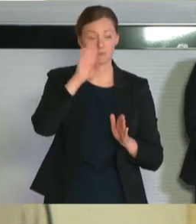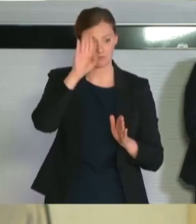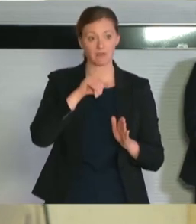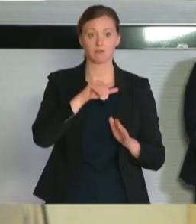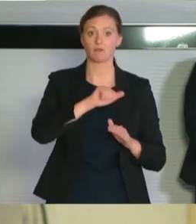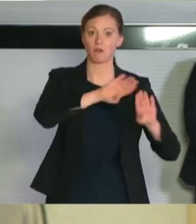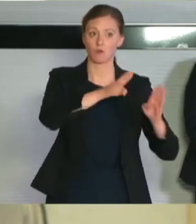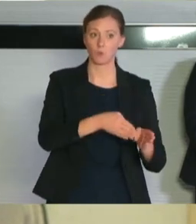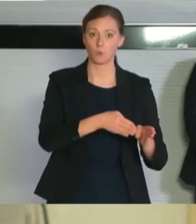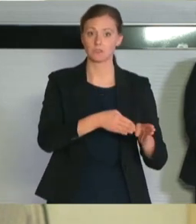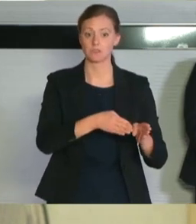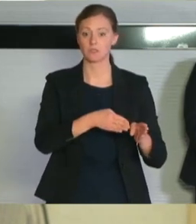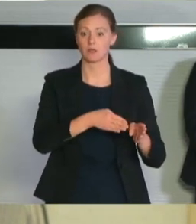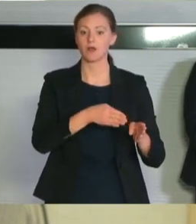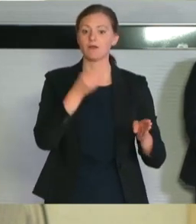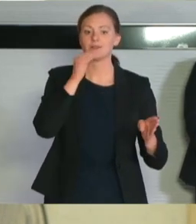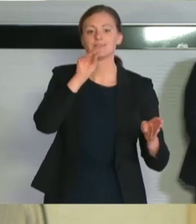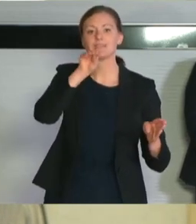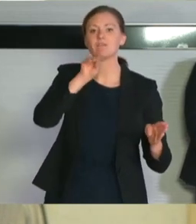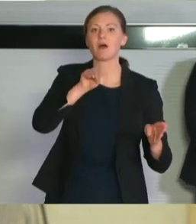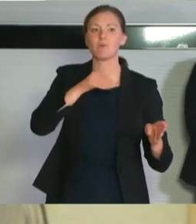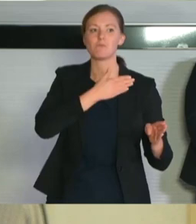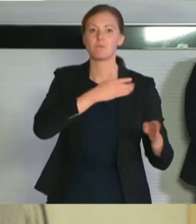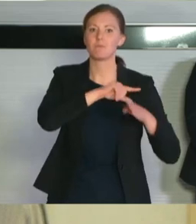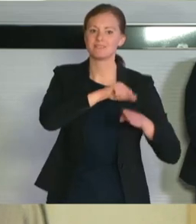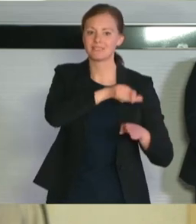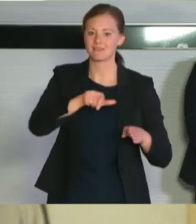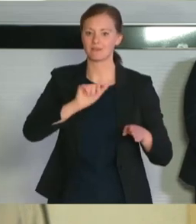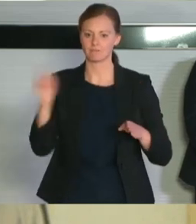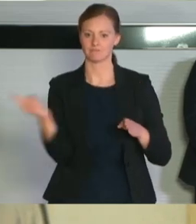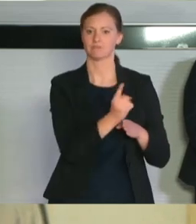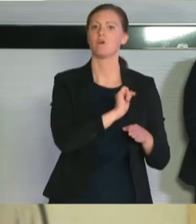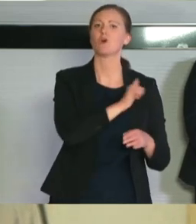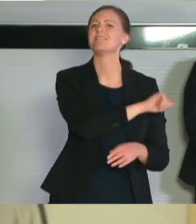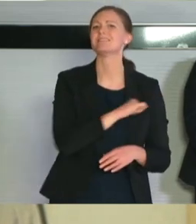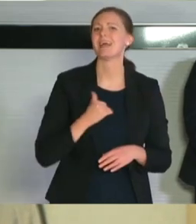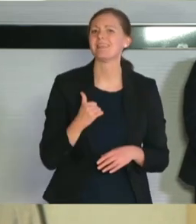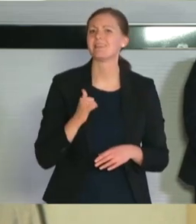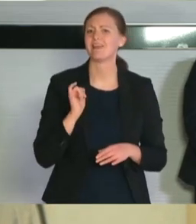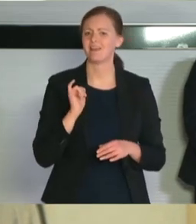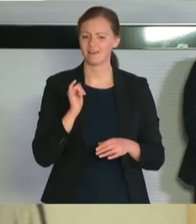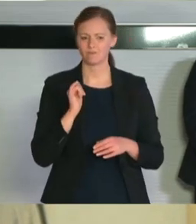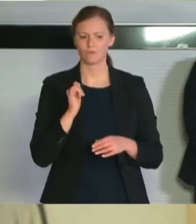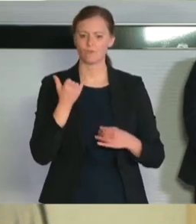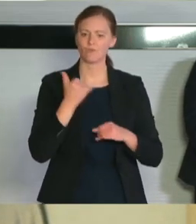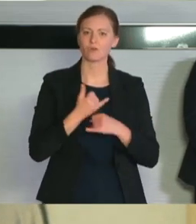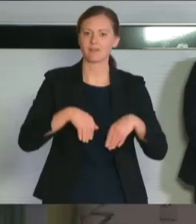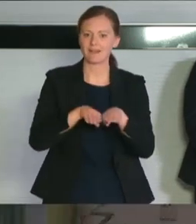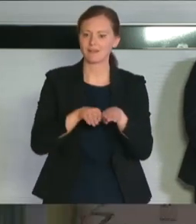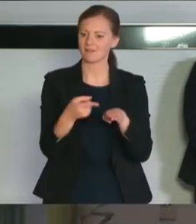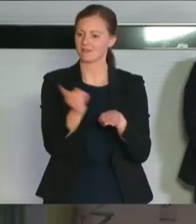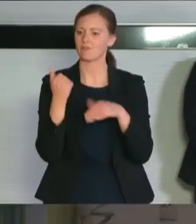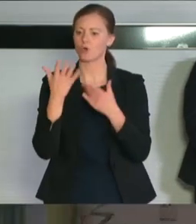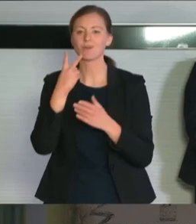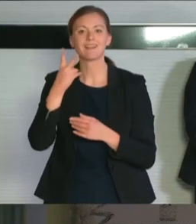om at pasienter kommer inn for sent. Hva gjør dere for at disse skal få legetilsyn raskt nok? Ja, det er jo